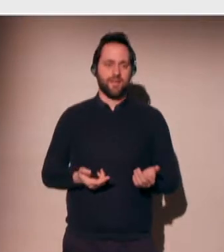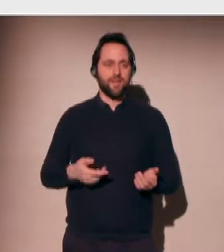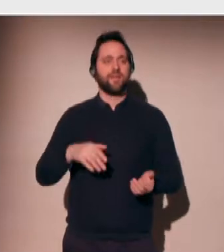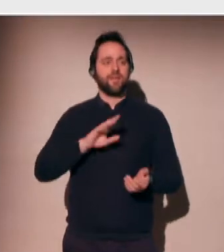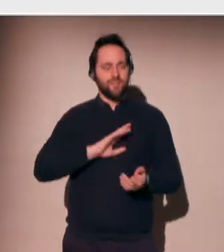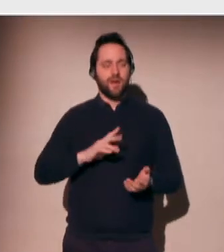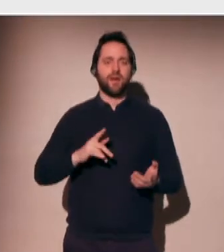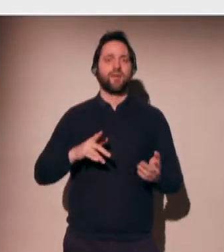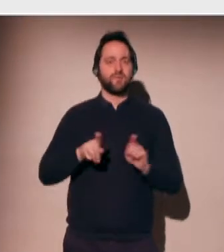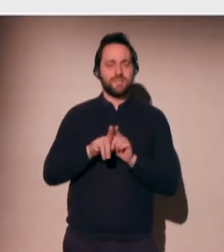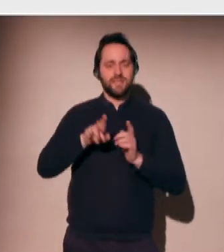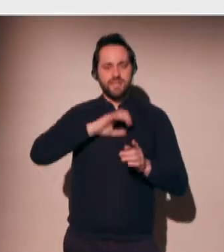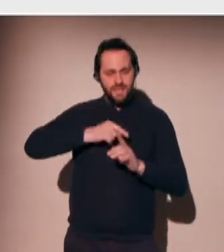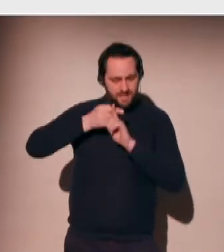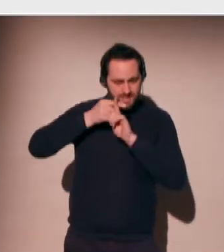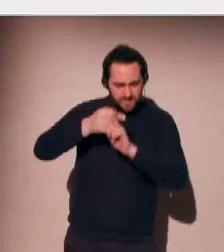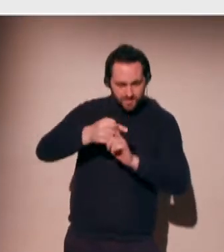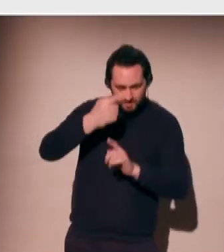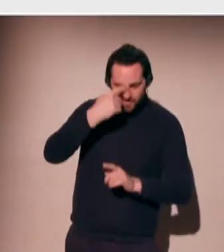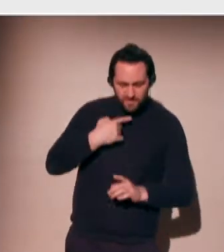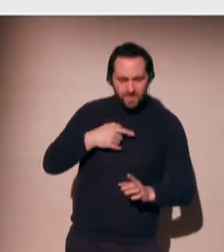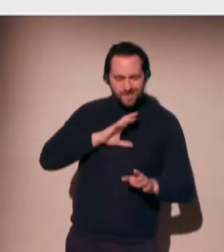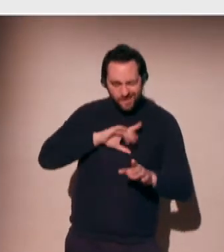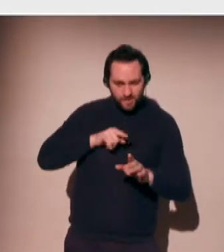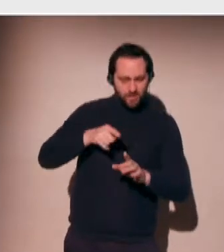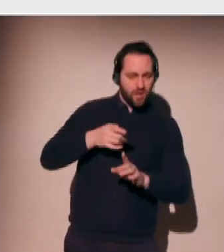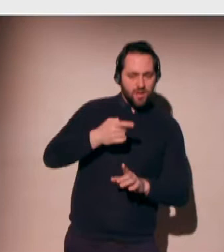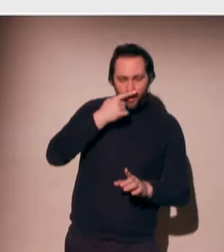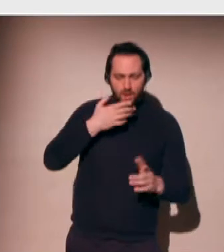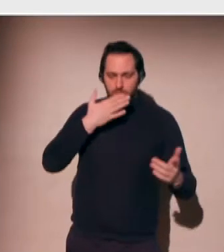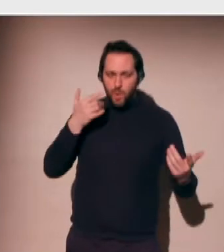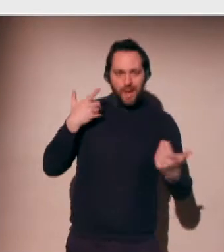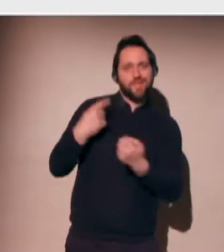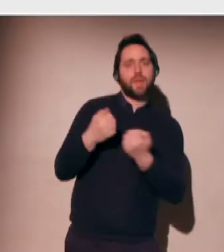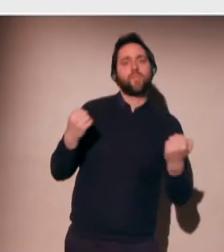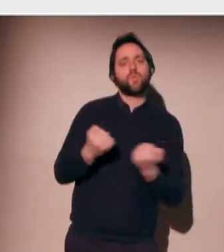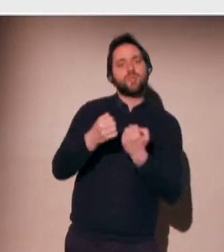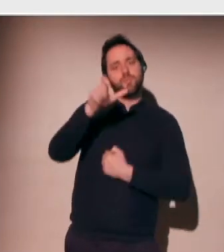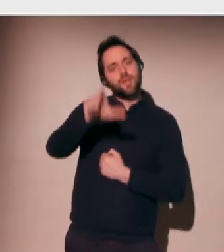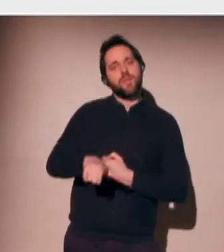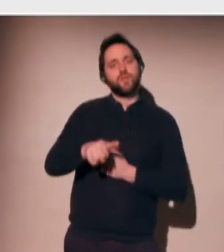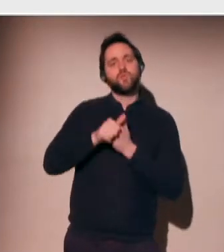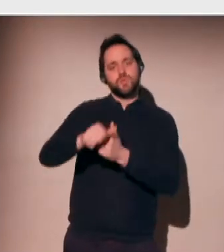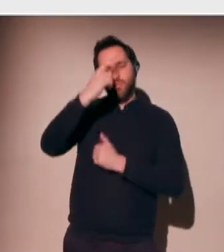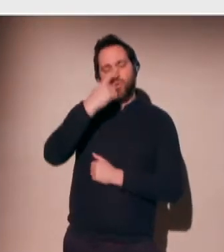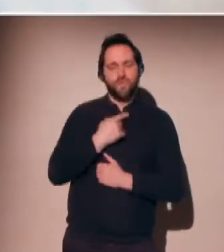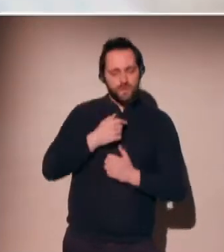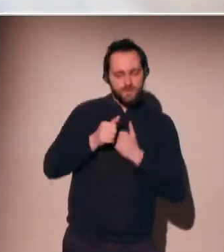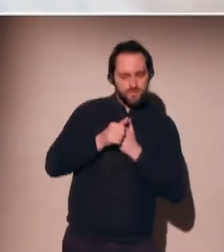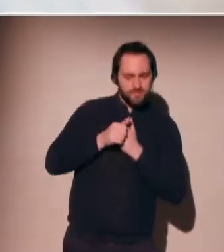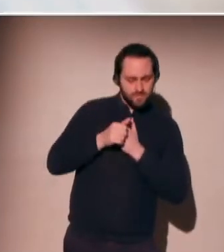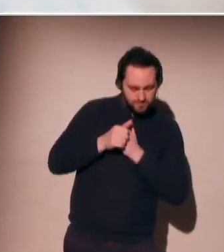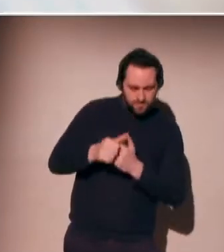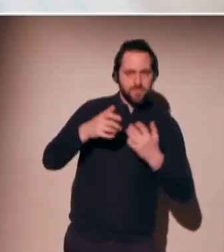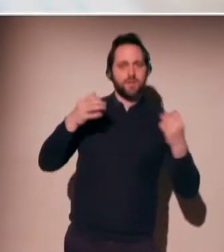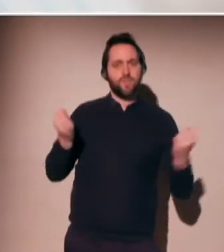dire qu'ils en savent plus sur nous que nous-mêmes sur nous. Il y a vraiment une asymétrie de l'information qui ne s'arrête pas, ou